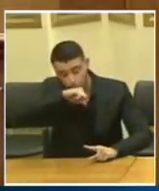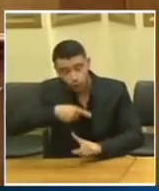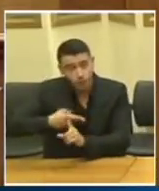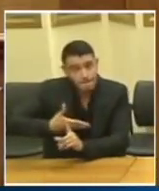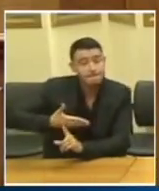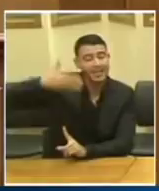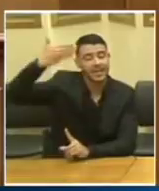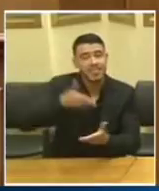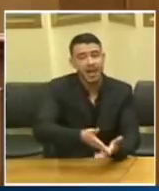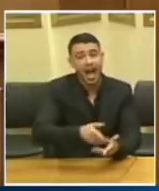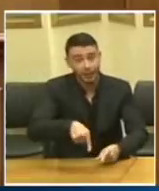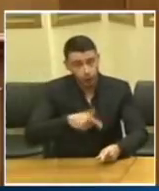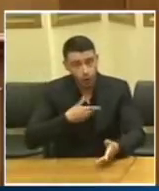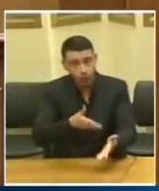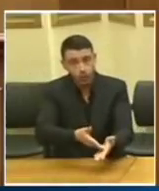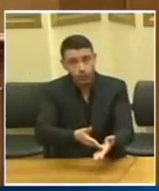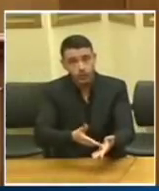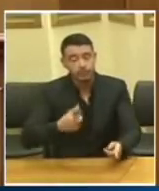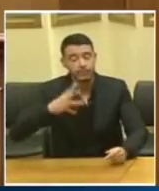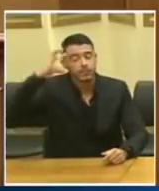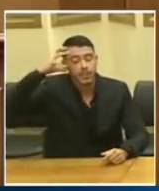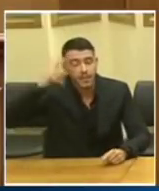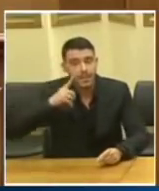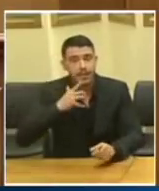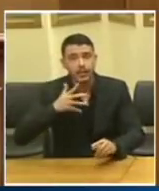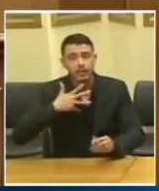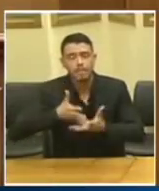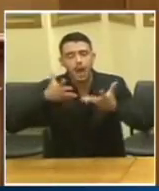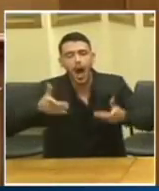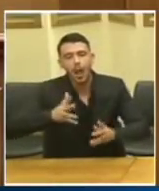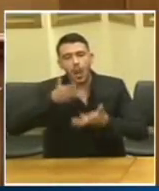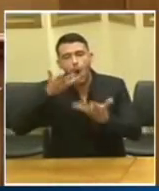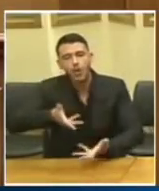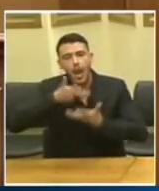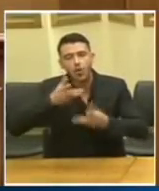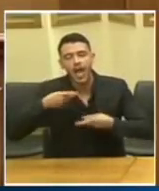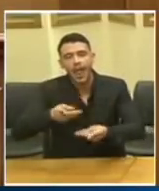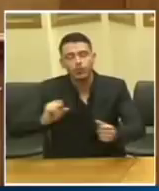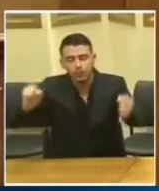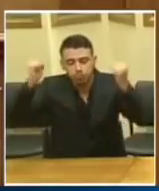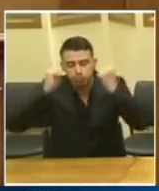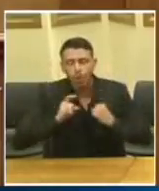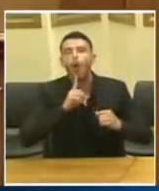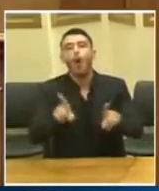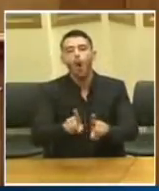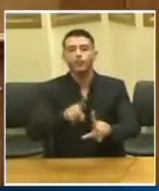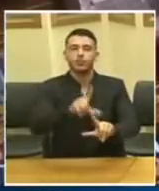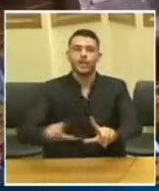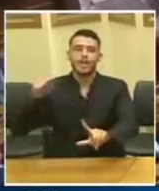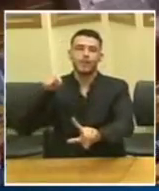οι μεγαλοστομίες ήταν αυτές που οδήγησαν τον τόπο σε εθνικές τραγωδίες, όπως στην περίπτωση της Κύπρου.